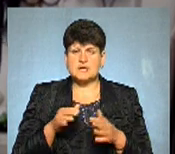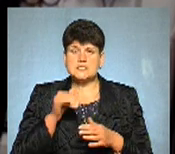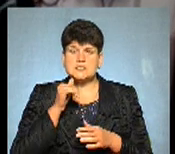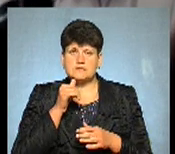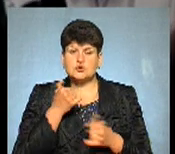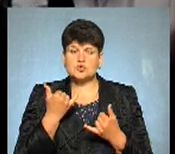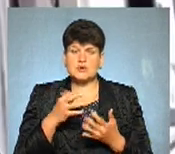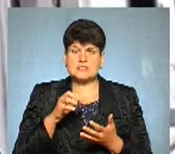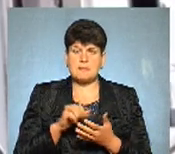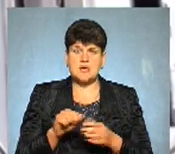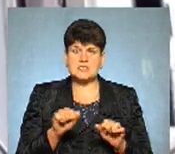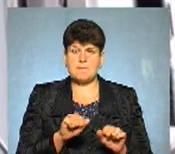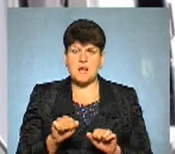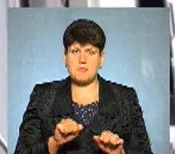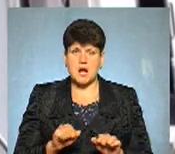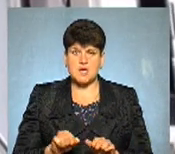Сьогодні займається прибиранням.